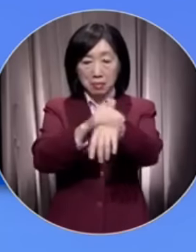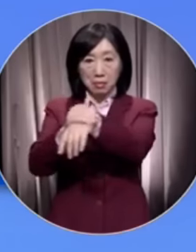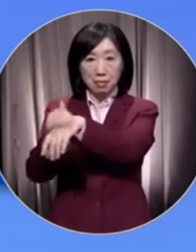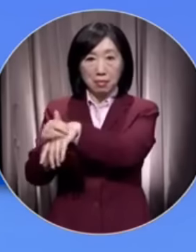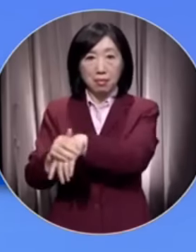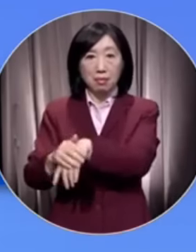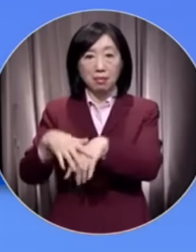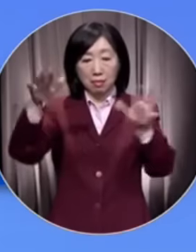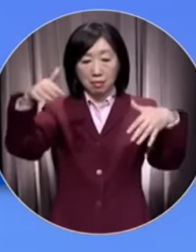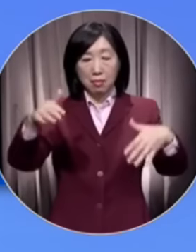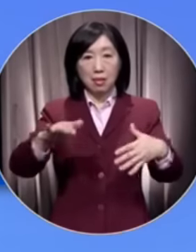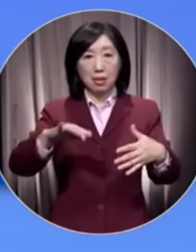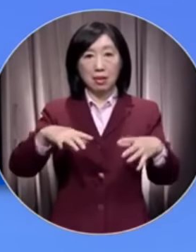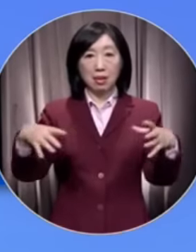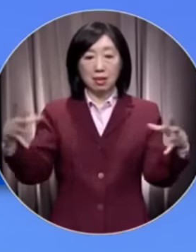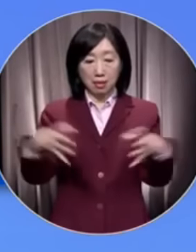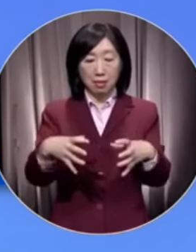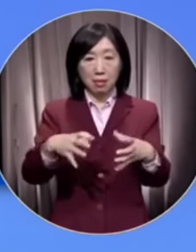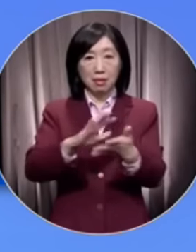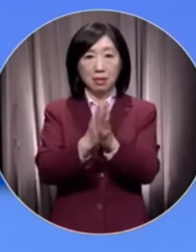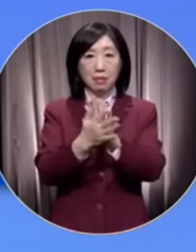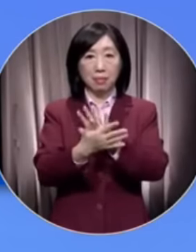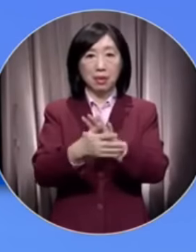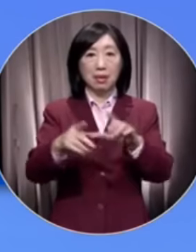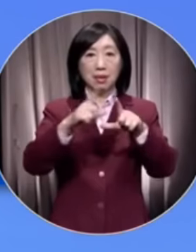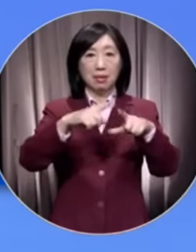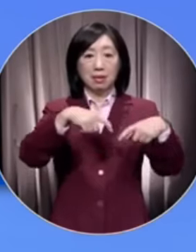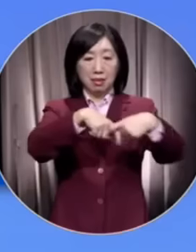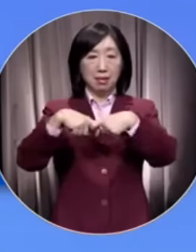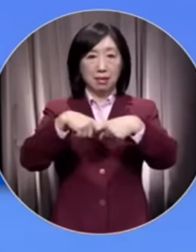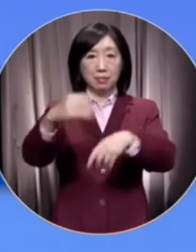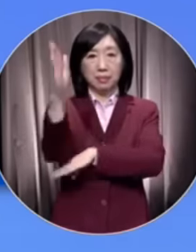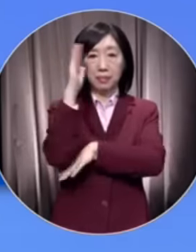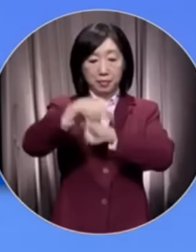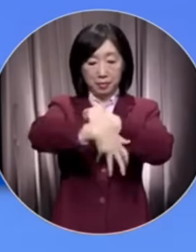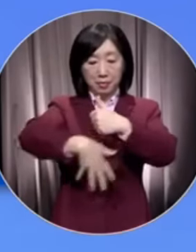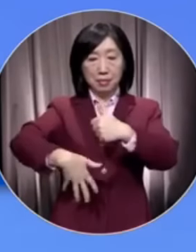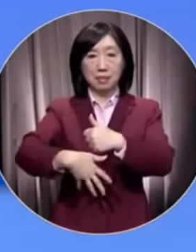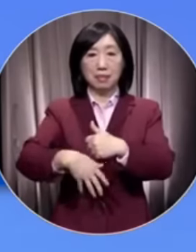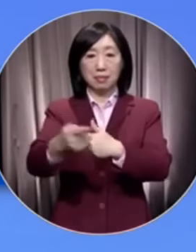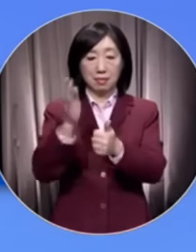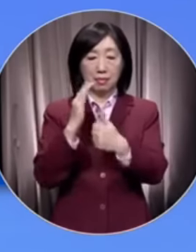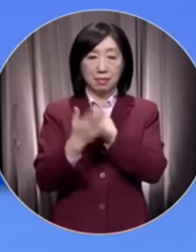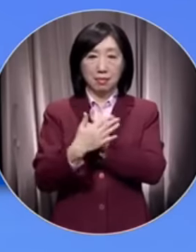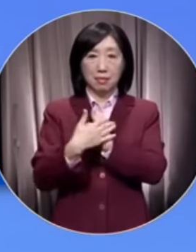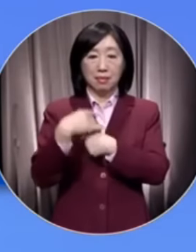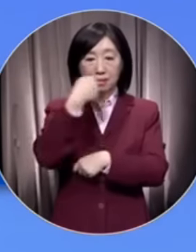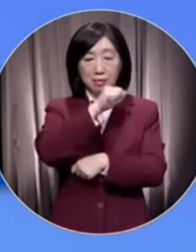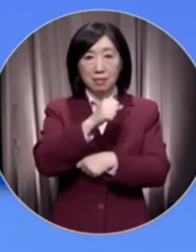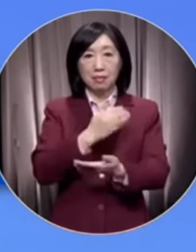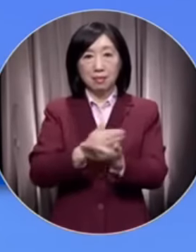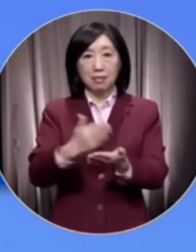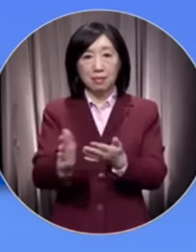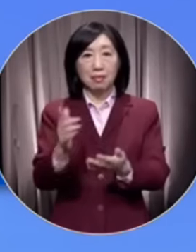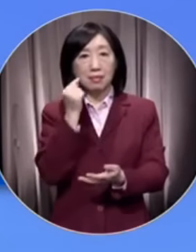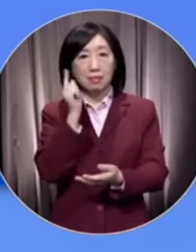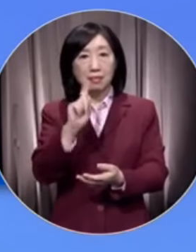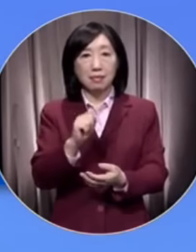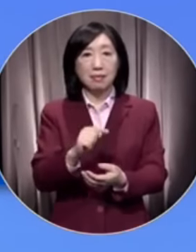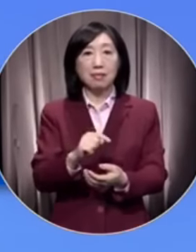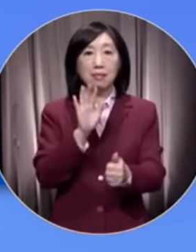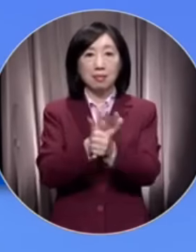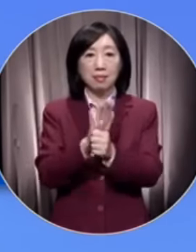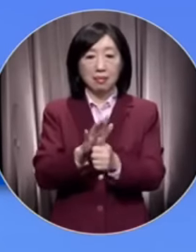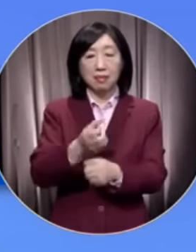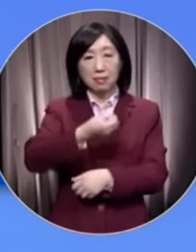个大联合政府，替台湾人民服务，解决目前的困难，而开创我们下一代未